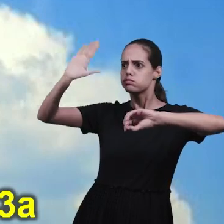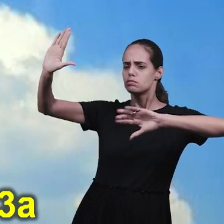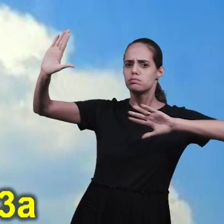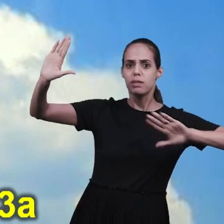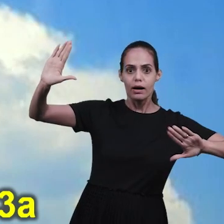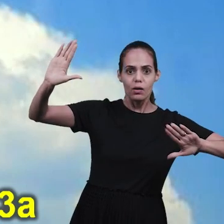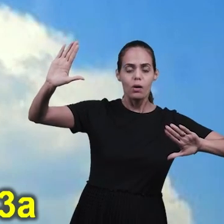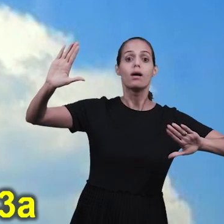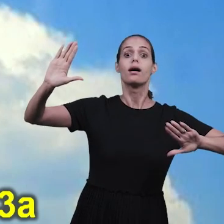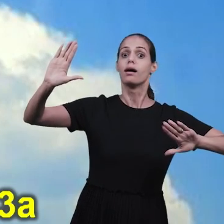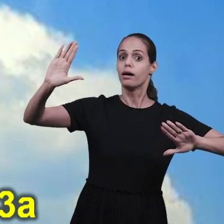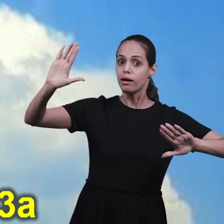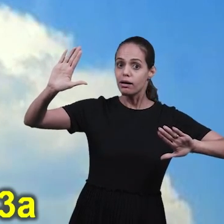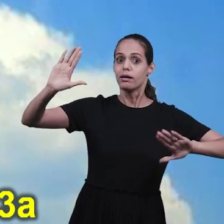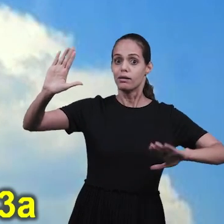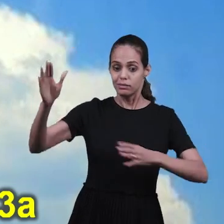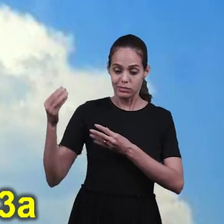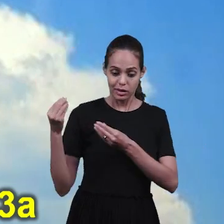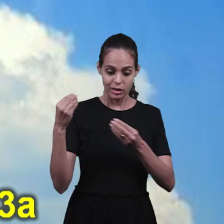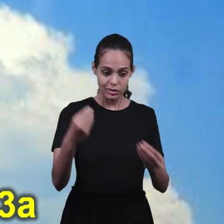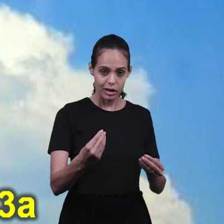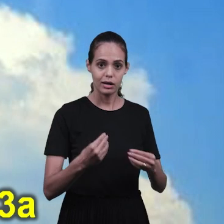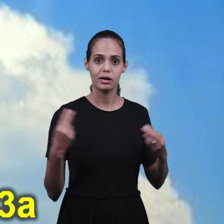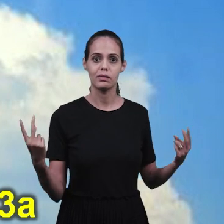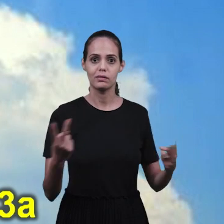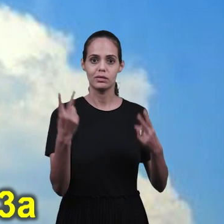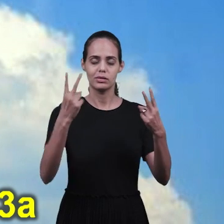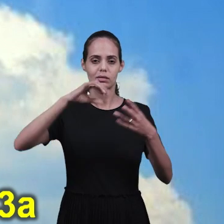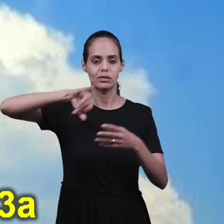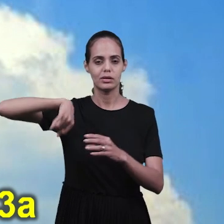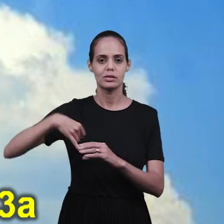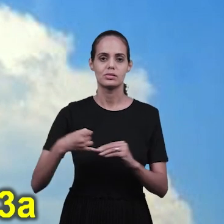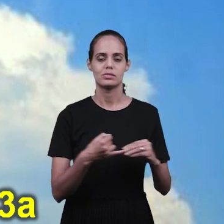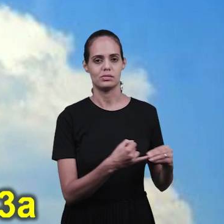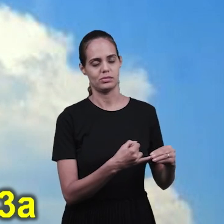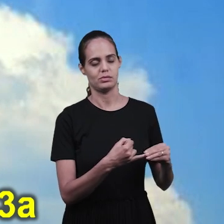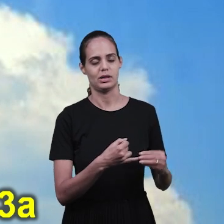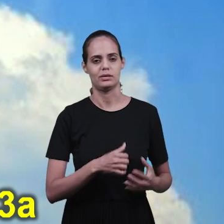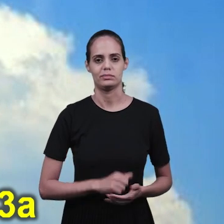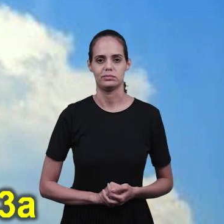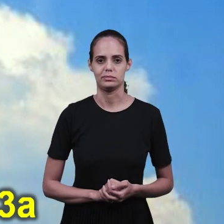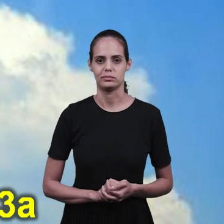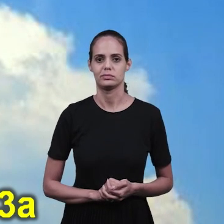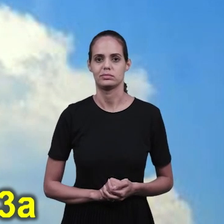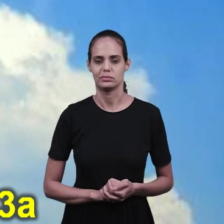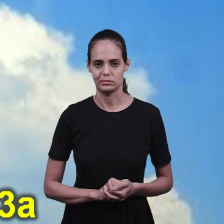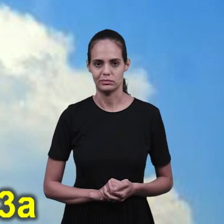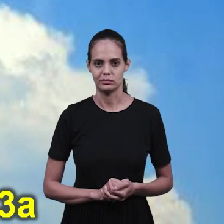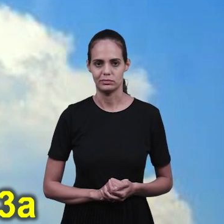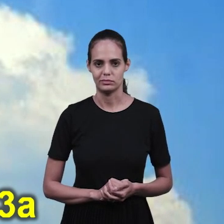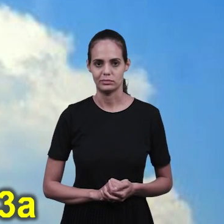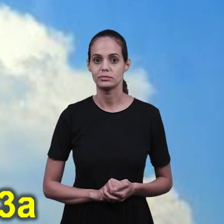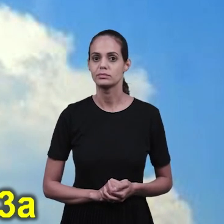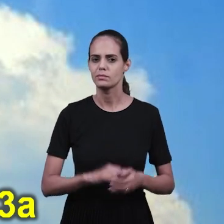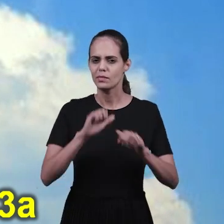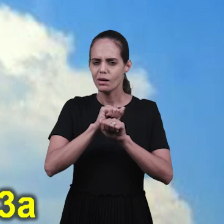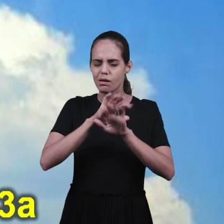la victoire. Ils ont bataillé presque toute une journée sans que le soleil se